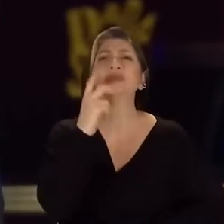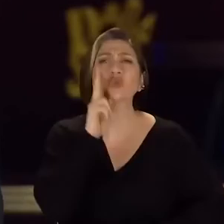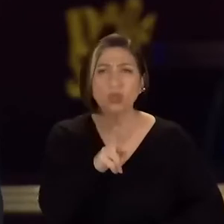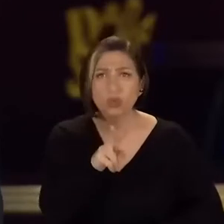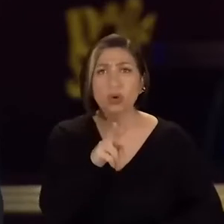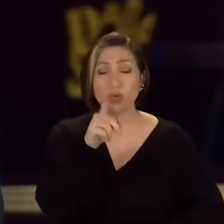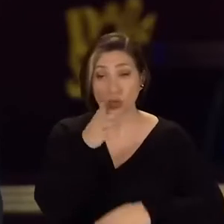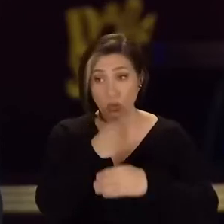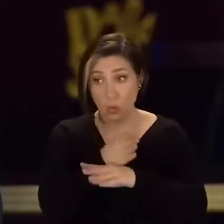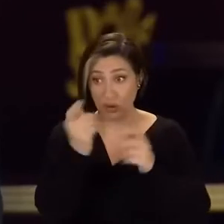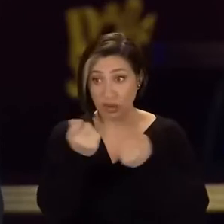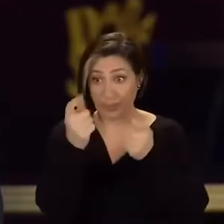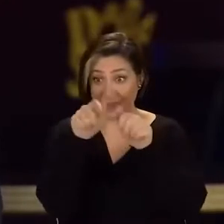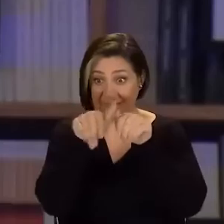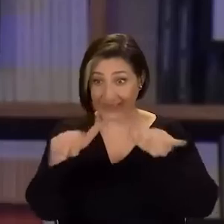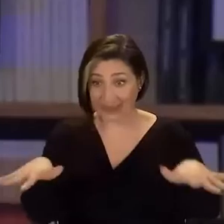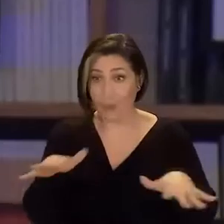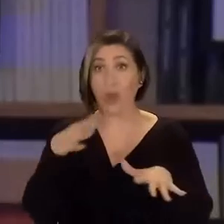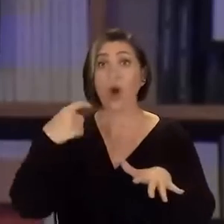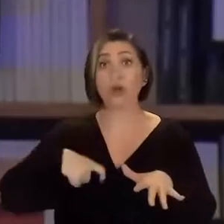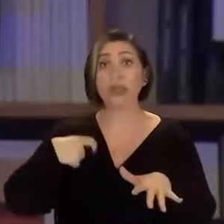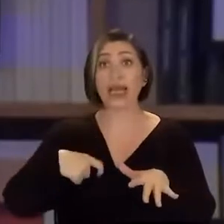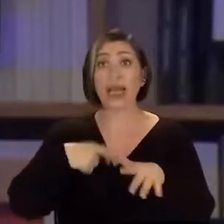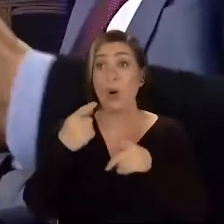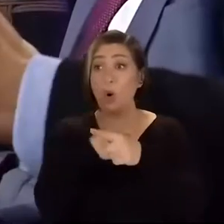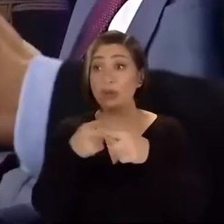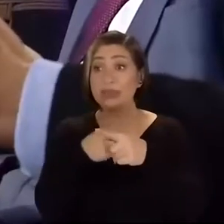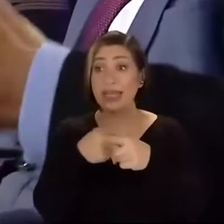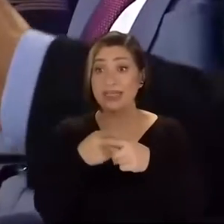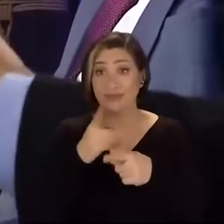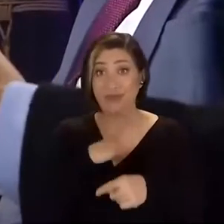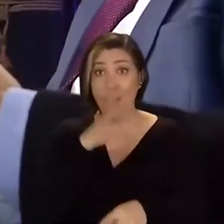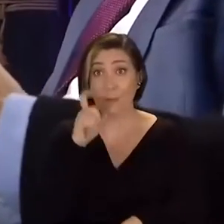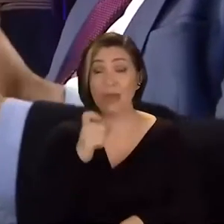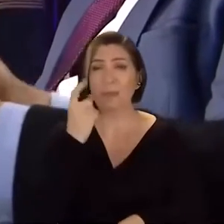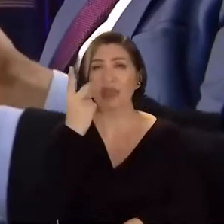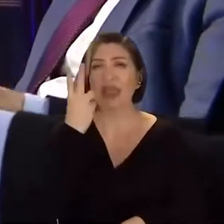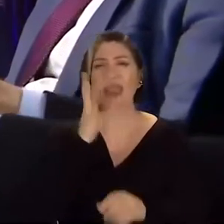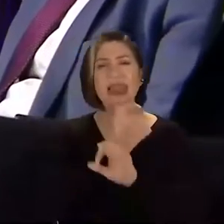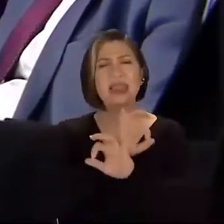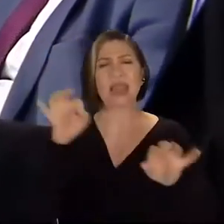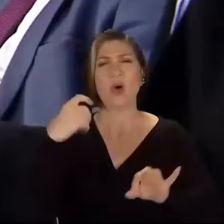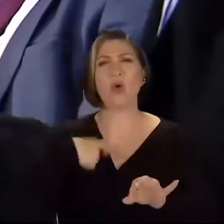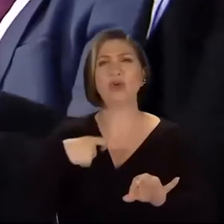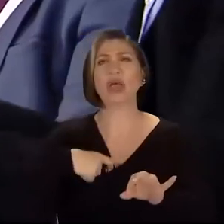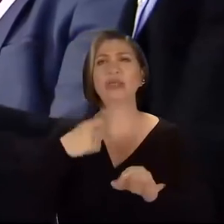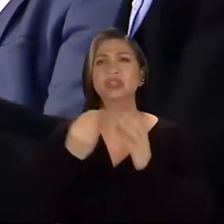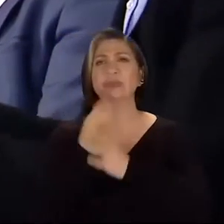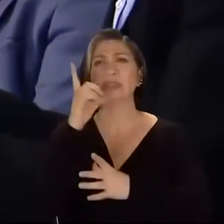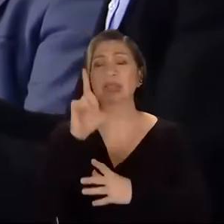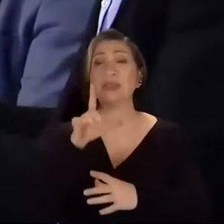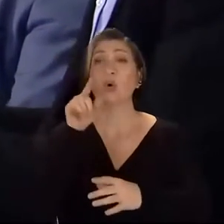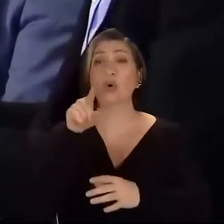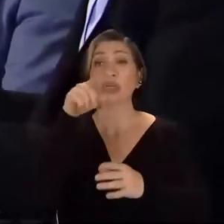Doğru dürüst çalışan para sistemi ve paranın özellikleri ortak var mı çıkarabileceğin? Bir kere birkaç tane net ortak özellik çıkması lazım. Bunu